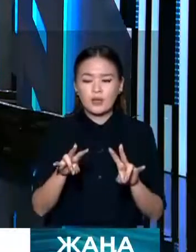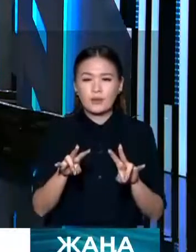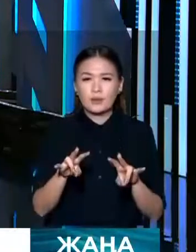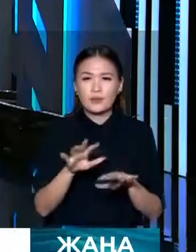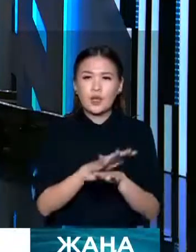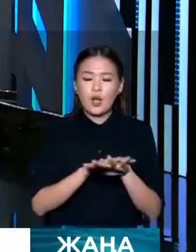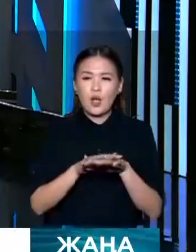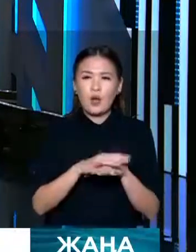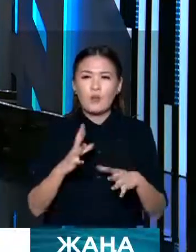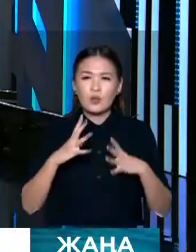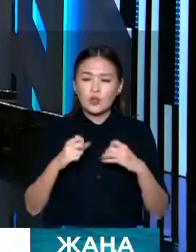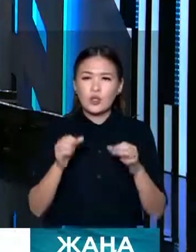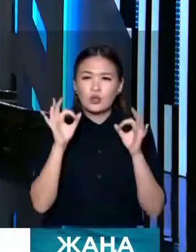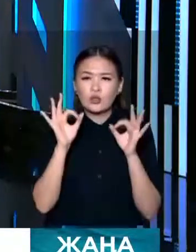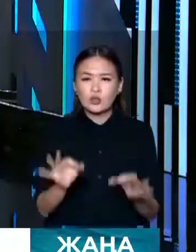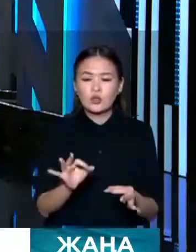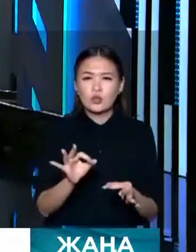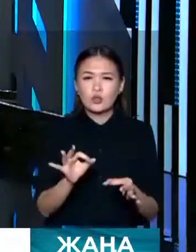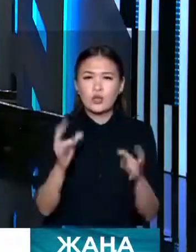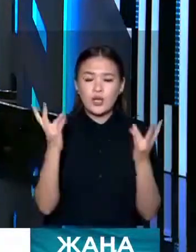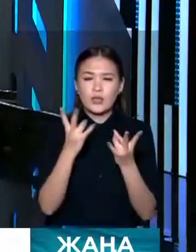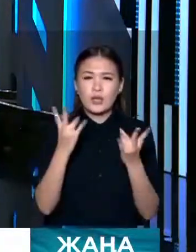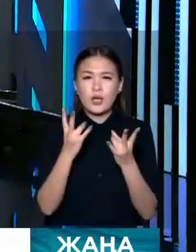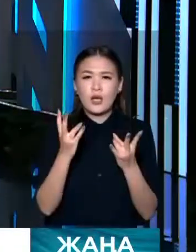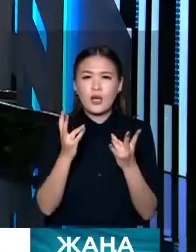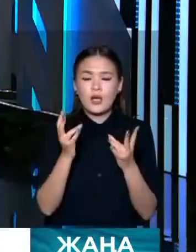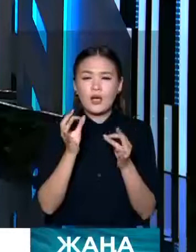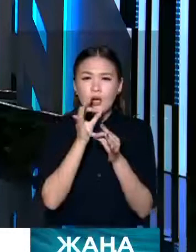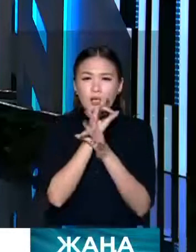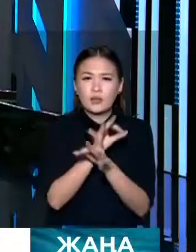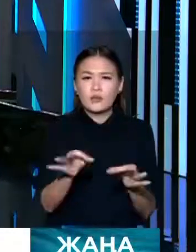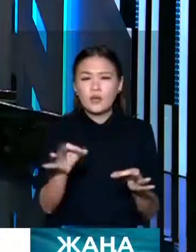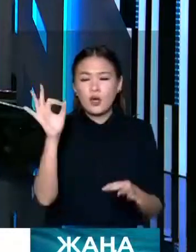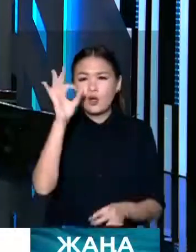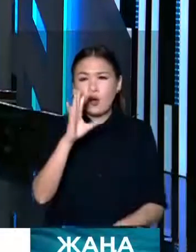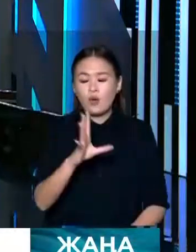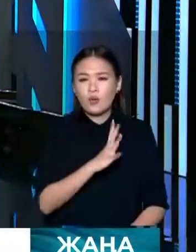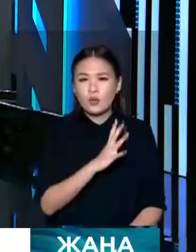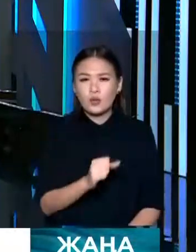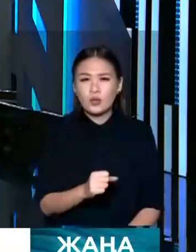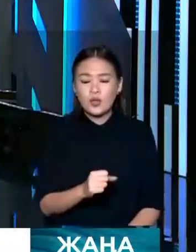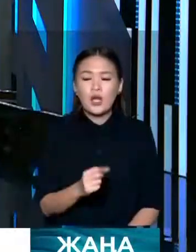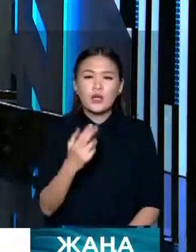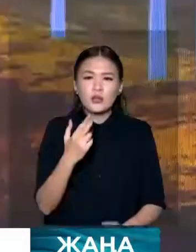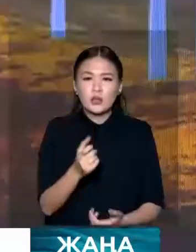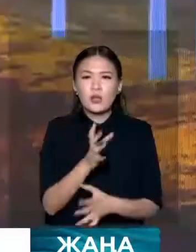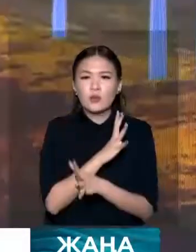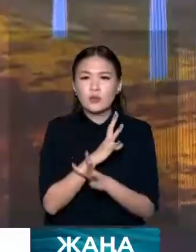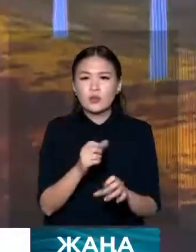арасында дұрыс түсіндіру жұмыстары жүргізіліп жатқан жоқ шығар. Әлде қалай? Ол былай ол да бар. Ол да бар болу мүмкін,